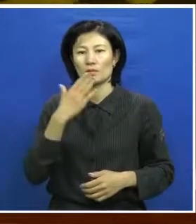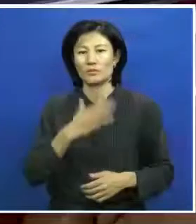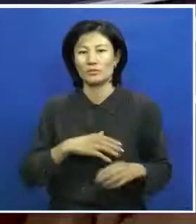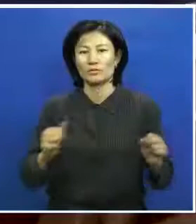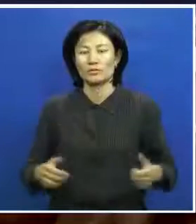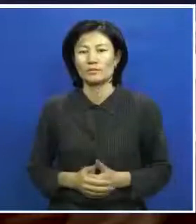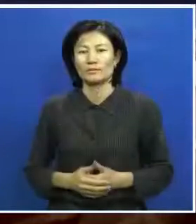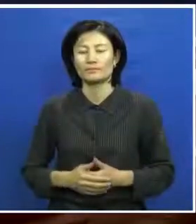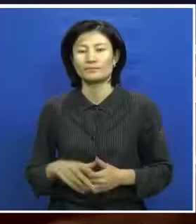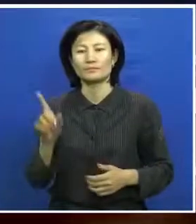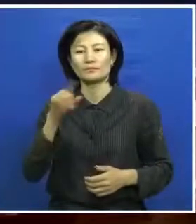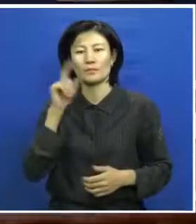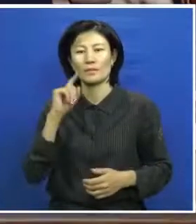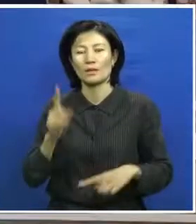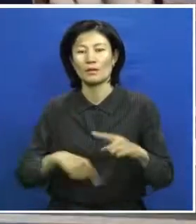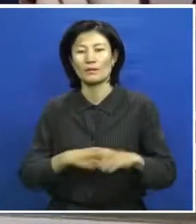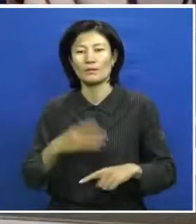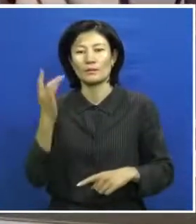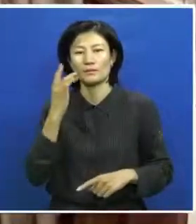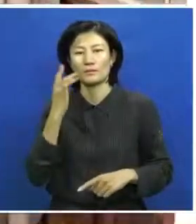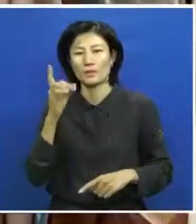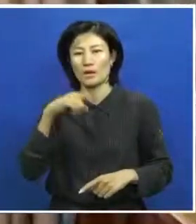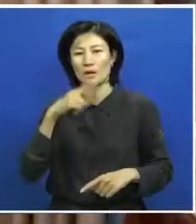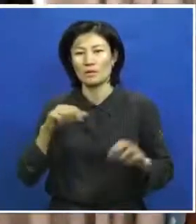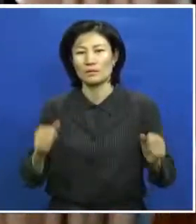сүйіспеншілігі жас ұрпақ үшін әрдайым үлгі өнеге боларын айтты.